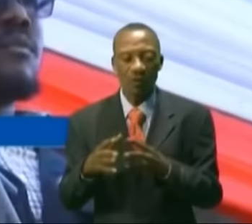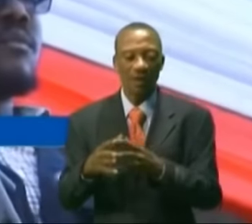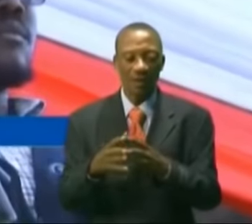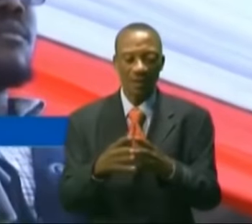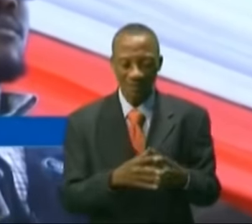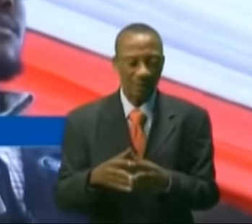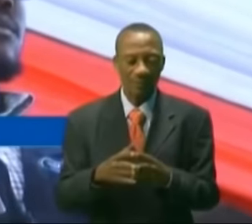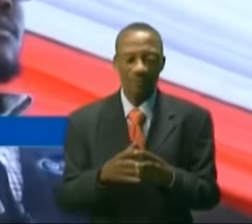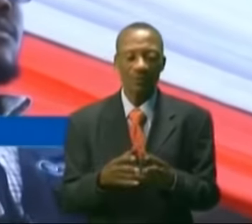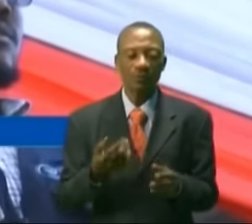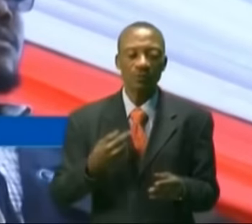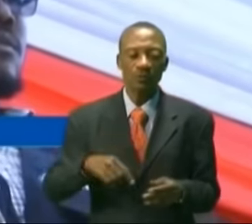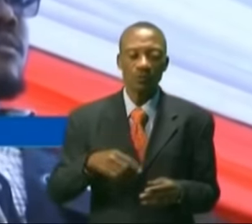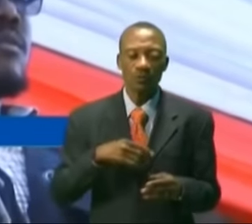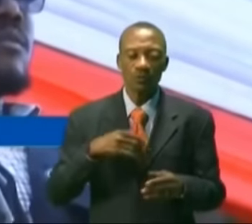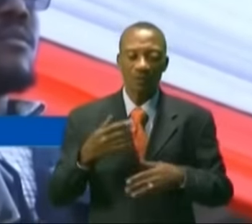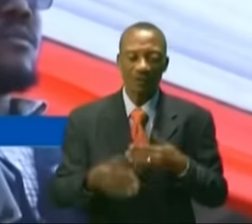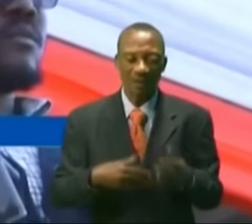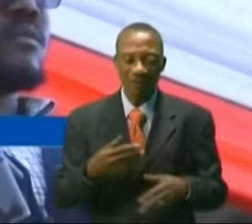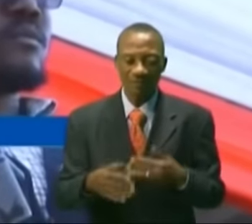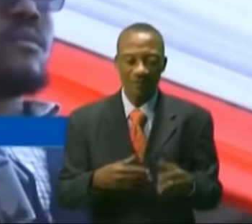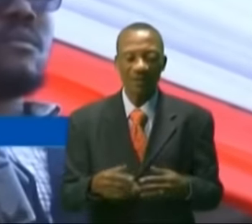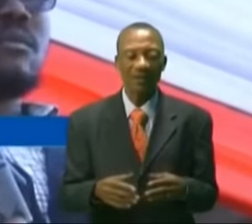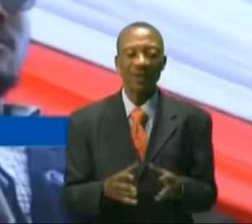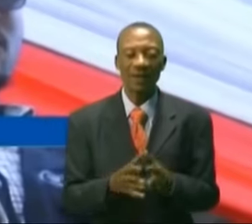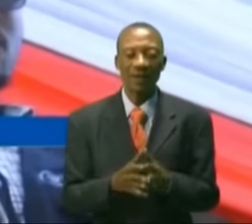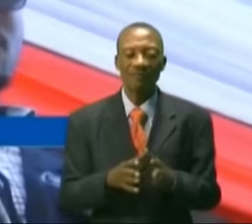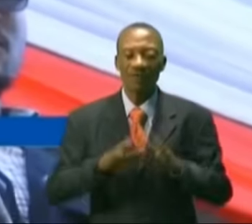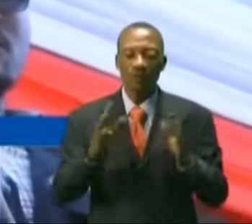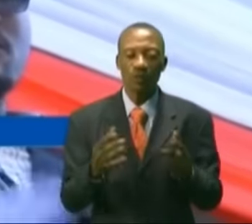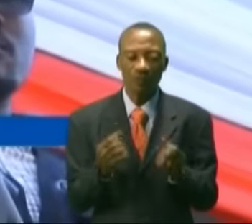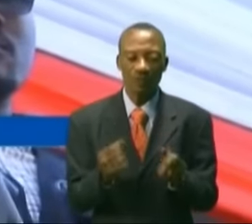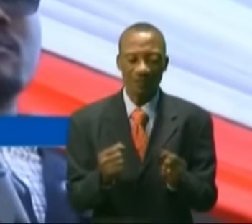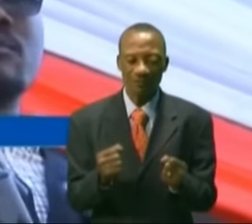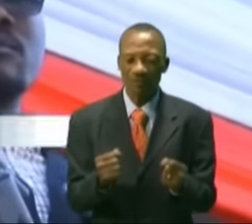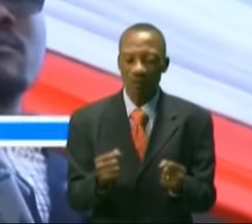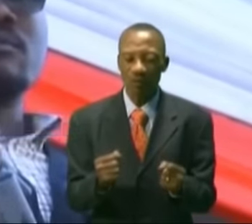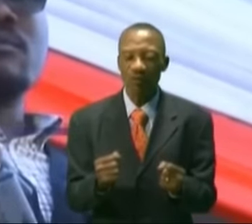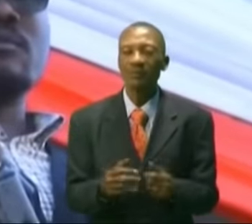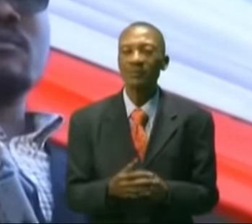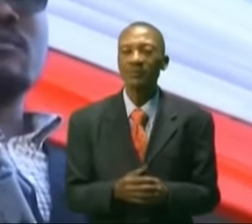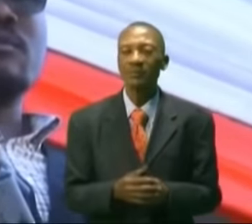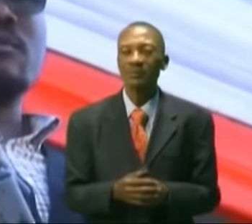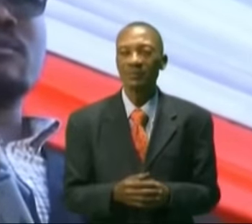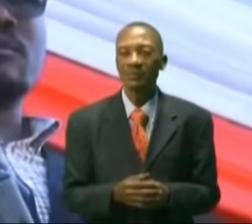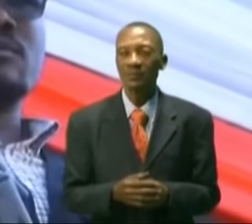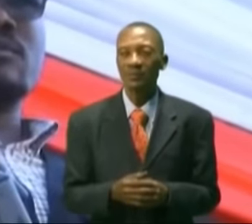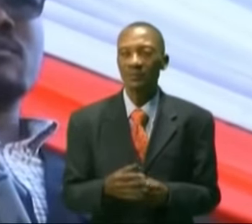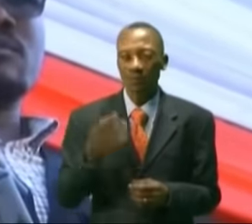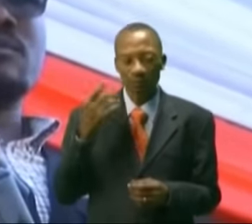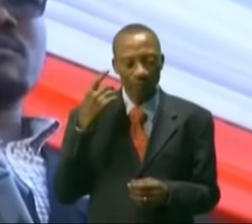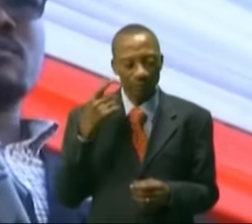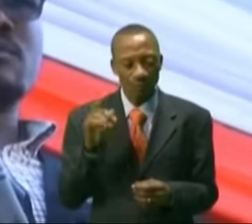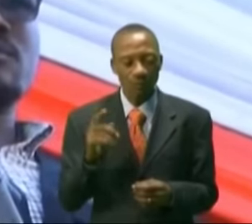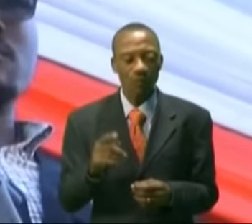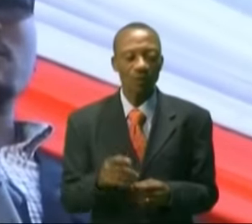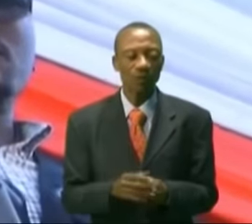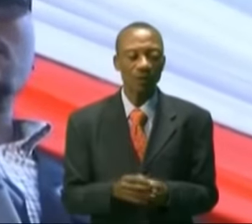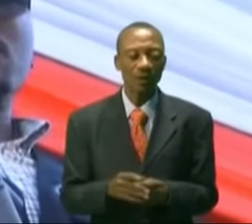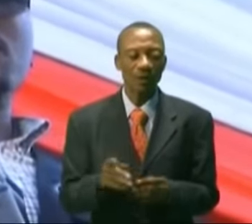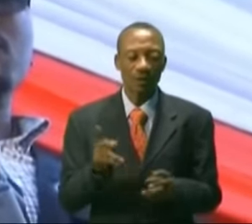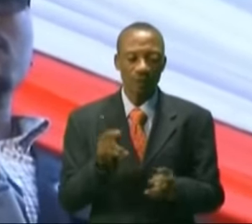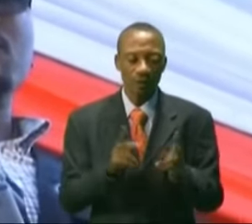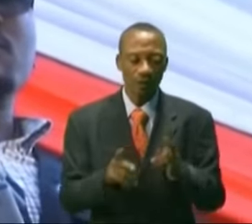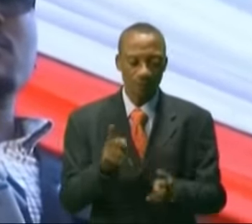nous puissions travailler avec toute notre force, notre intelligence, pour relever les nombreux défis auxquels fait